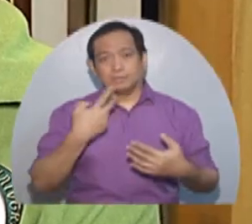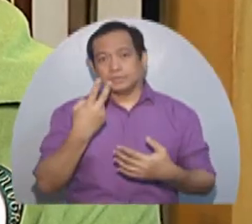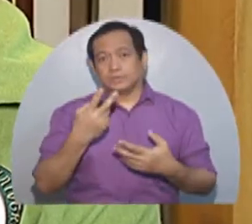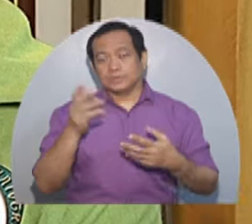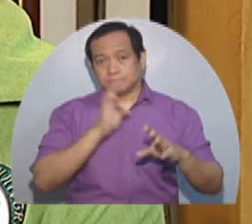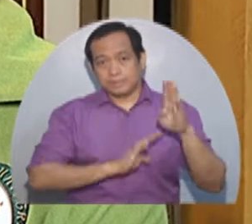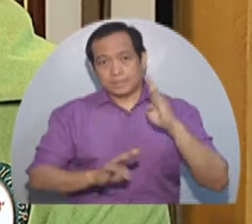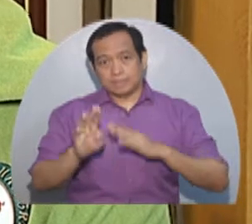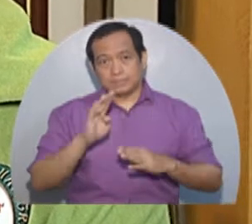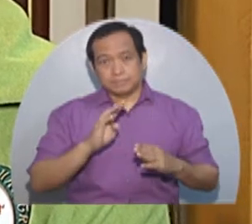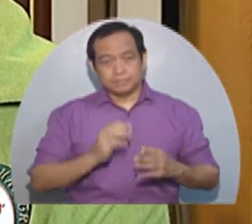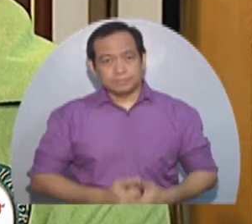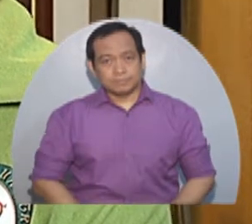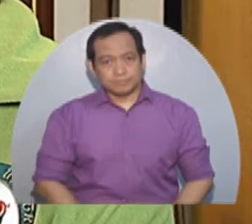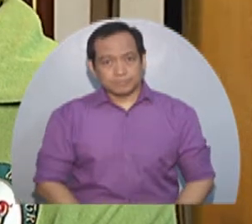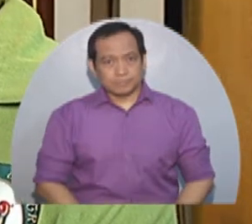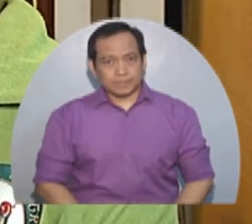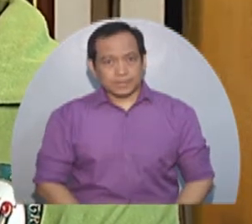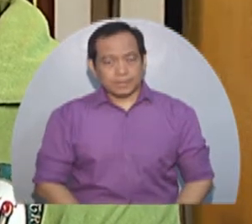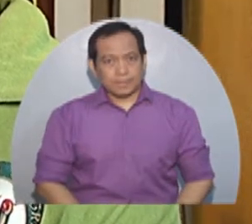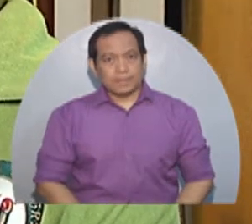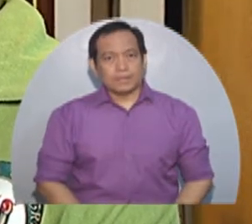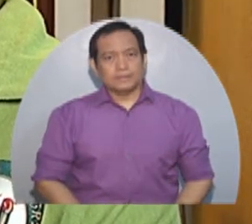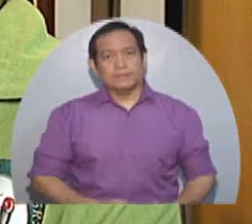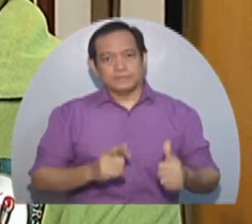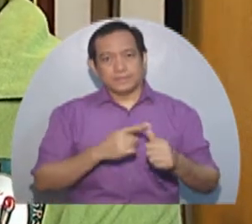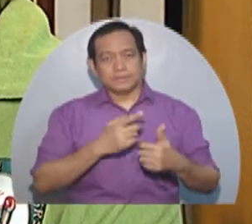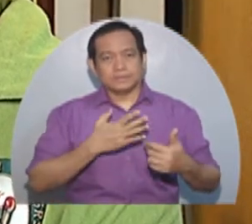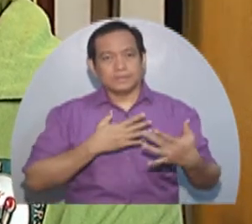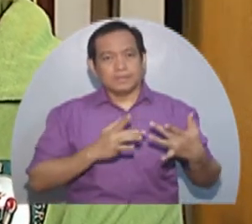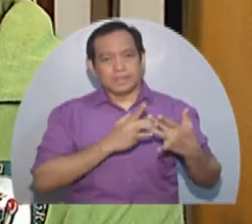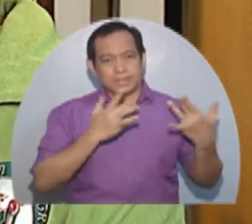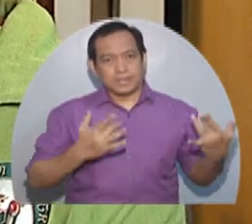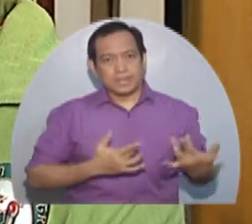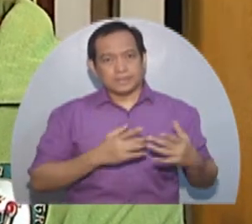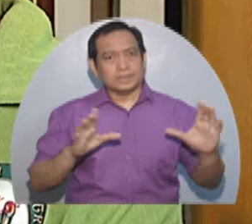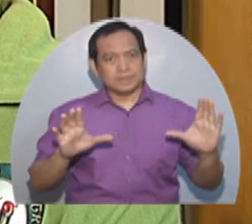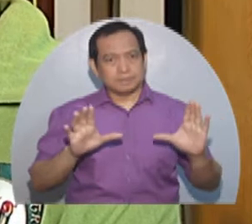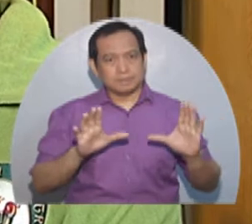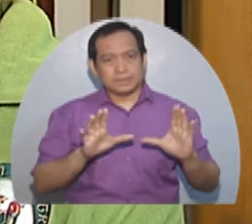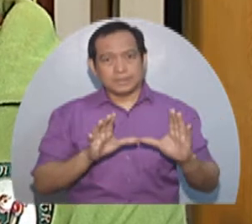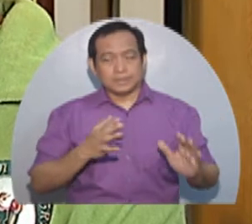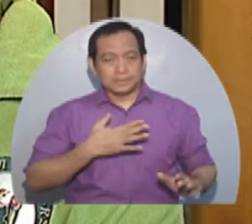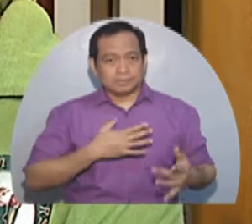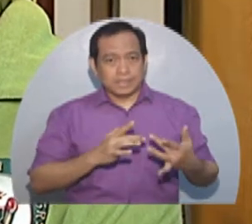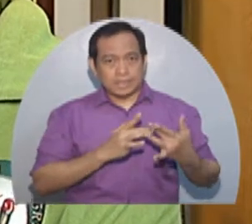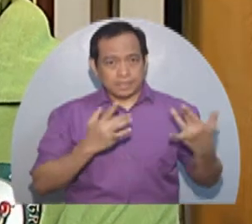Dalawa po problema ko po eh. Yung pong sa puso po kasi may barado daw po.